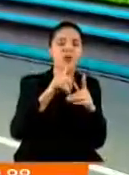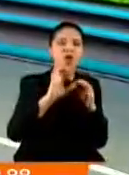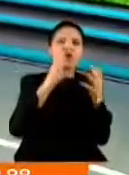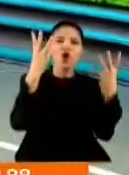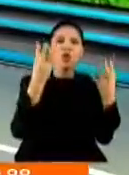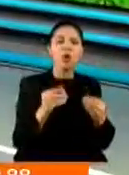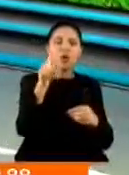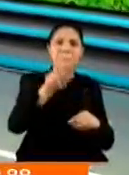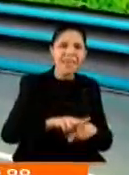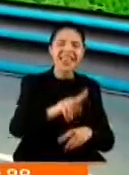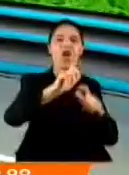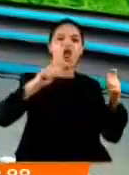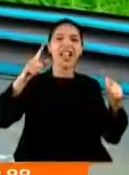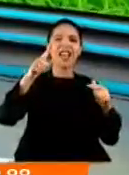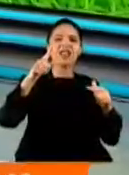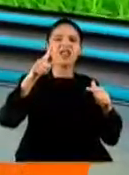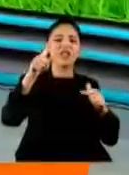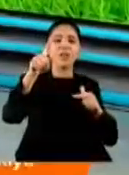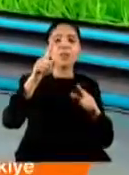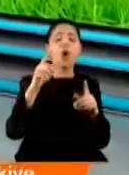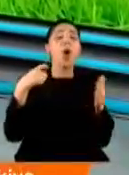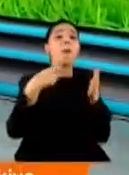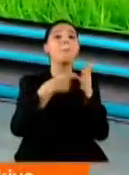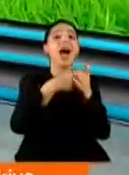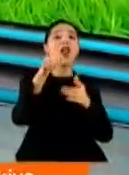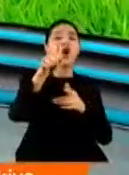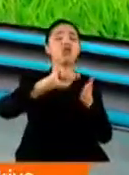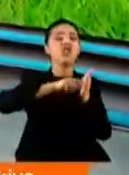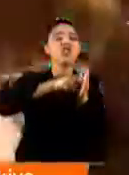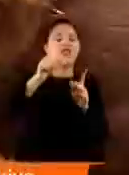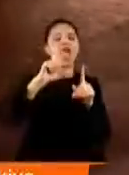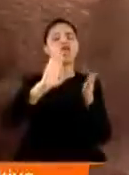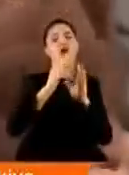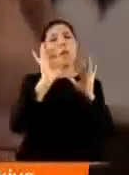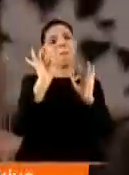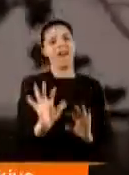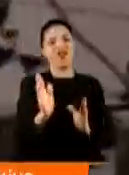olsun azaltacak bir yöntem geliştirdi barkod dönemi başlıyor